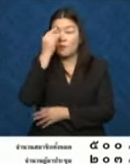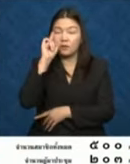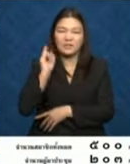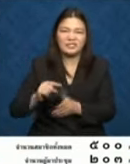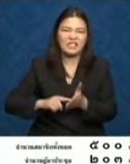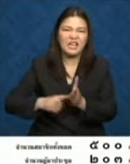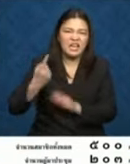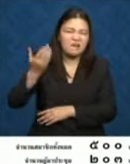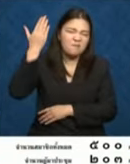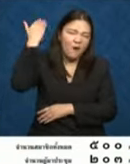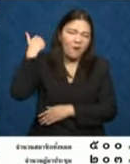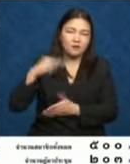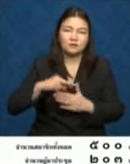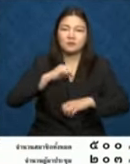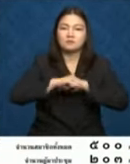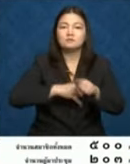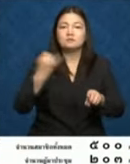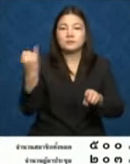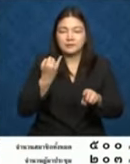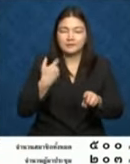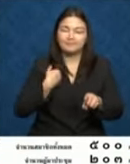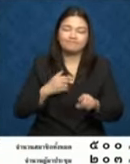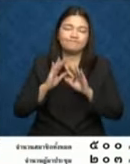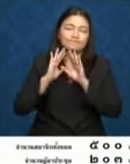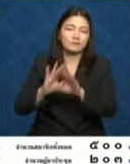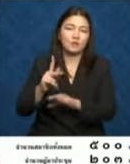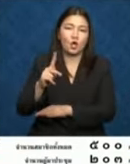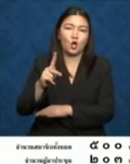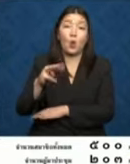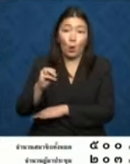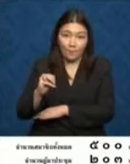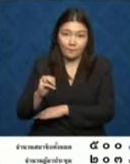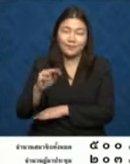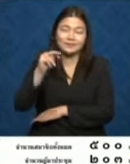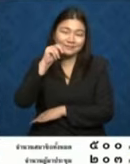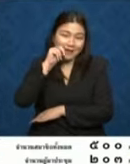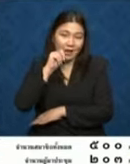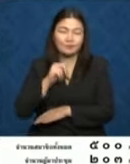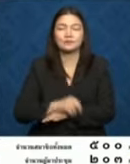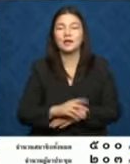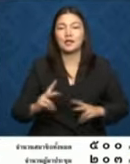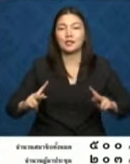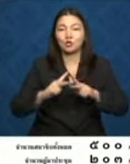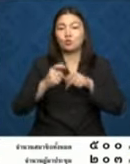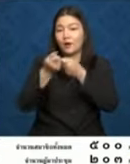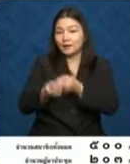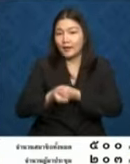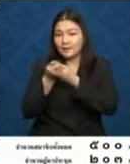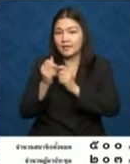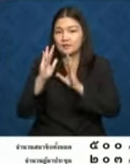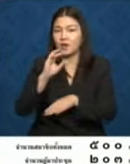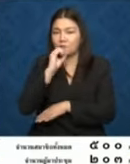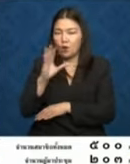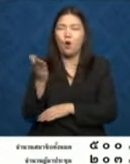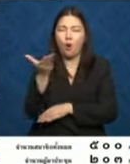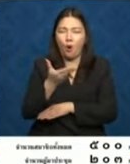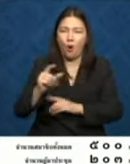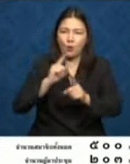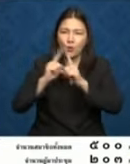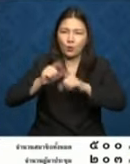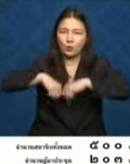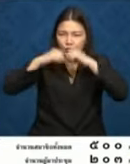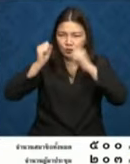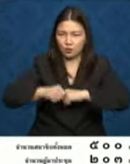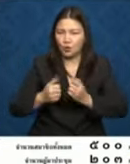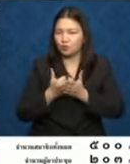ค่ะจึงอยากฝากความไปถึงกรมชลประทานกระทรวงเกษตรให้เร่งหาแนวทางแก้ไขอย่างเป็นรูปธรร